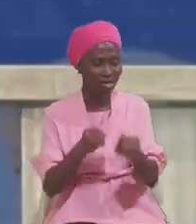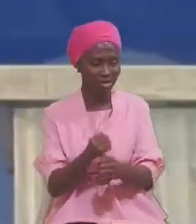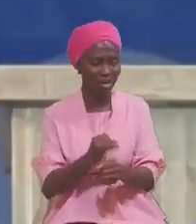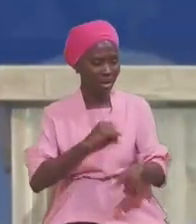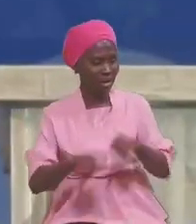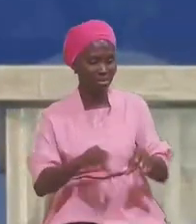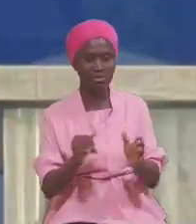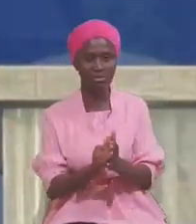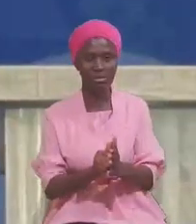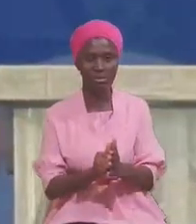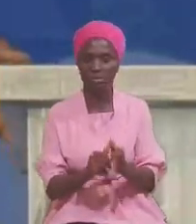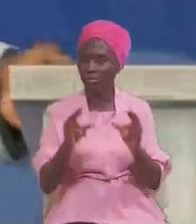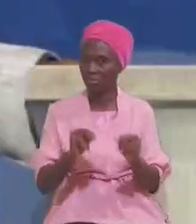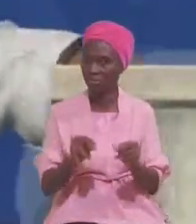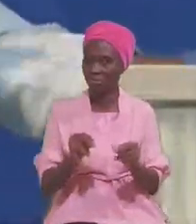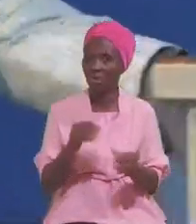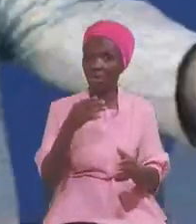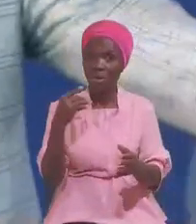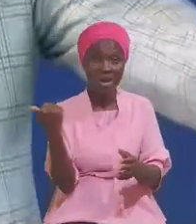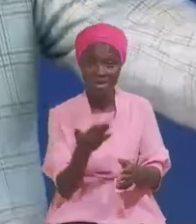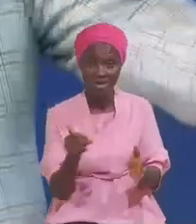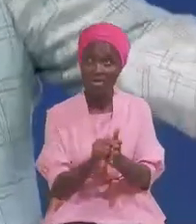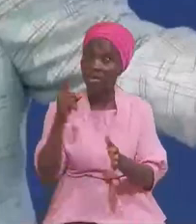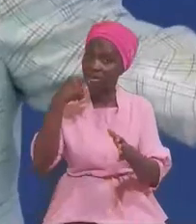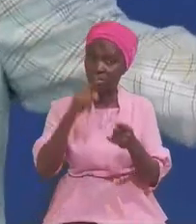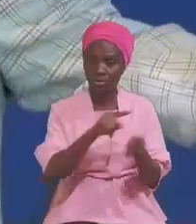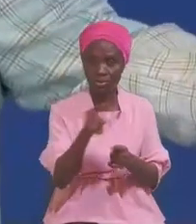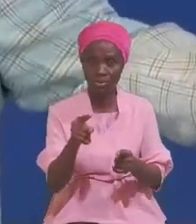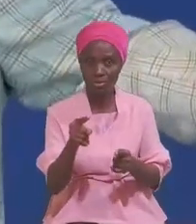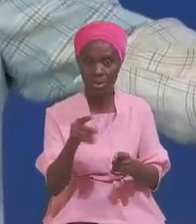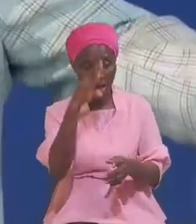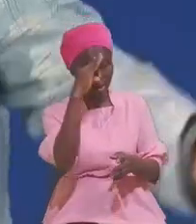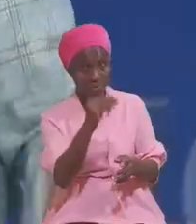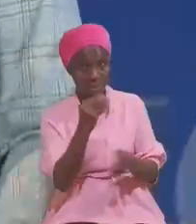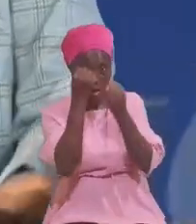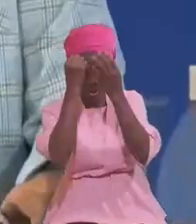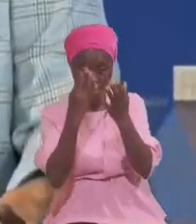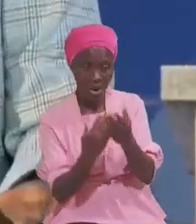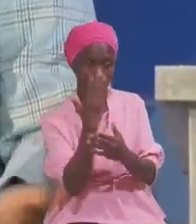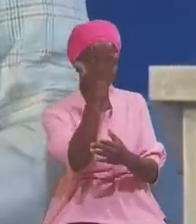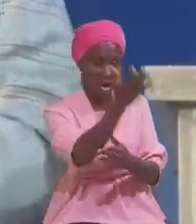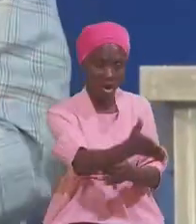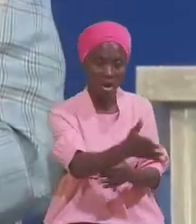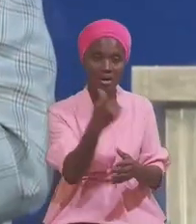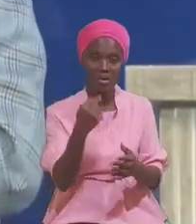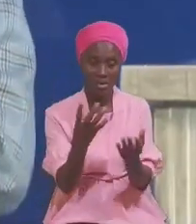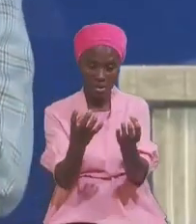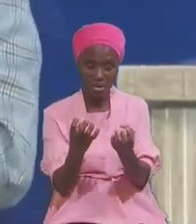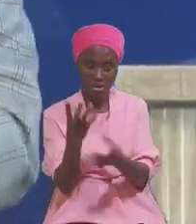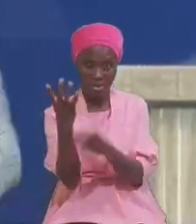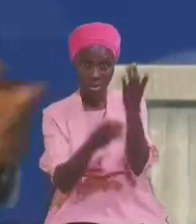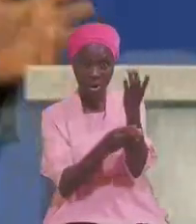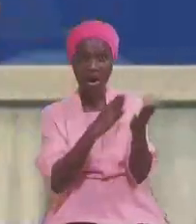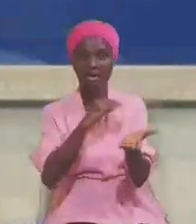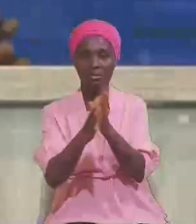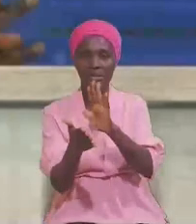Faites ce qu'il vous dit. Et l'homme là a étendu la main. Et puis, la main est devenue normale.